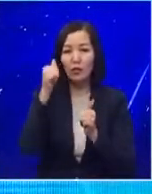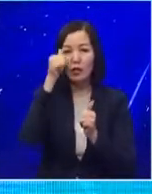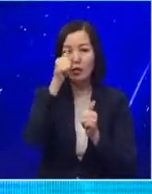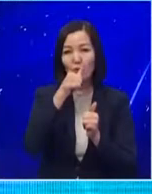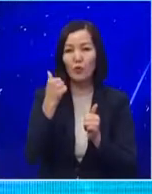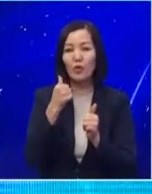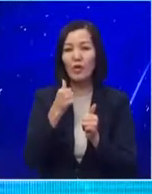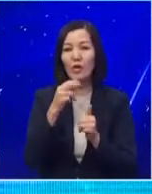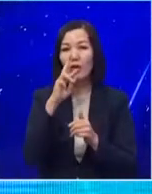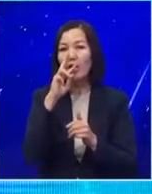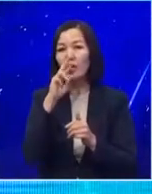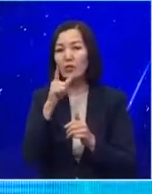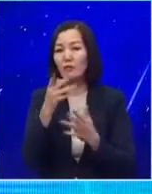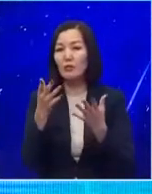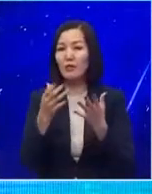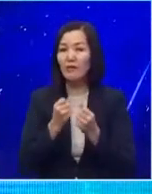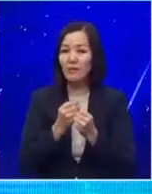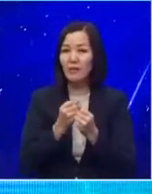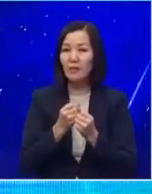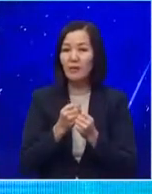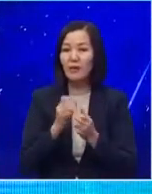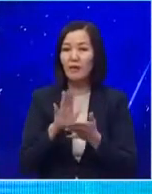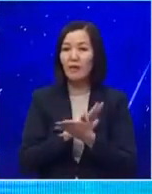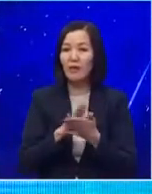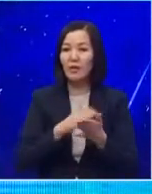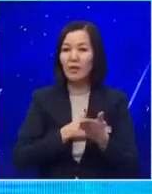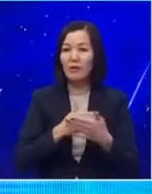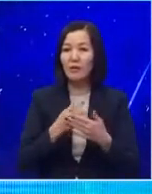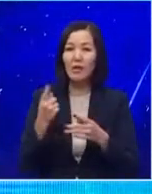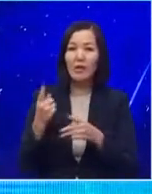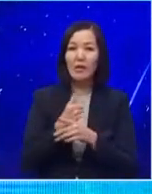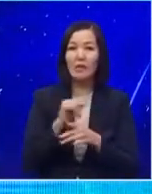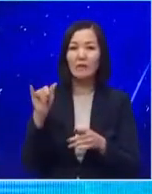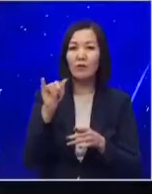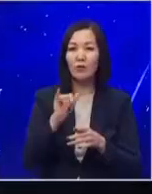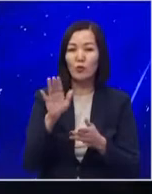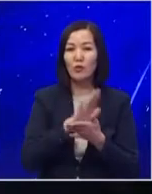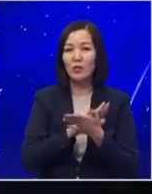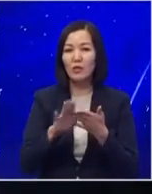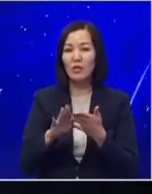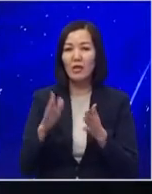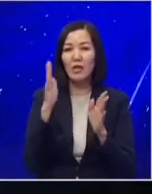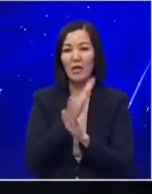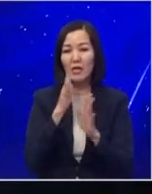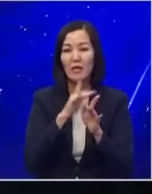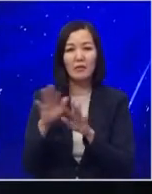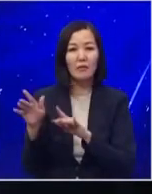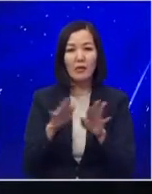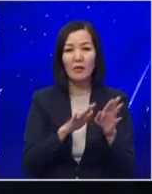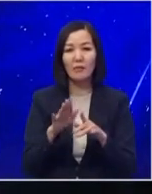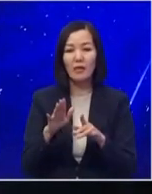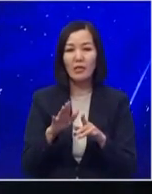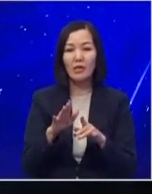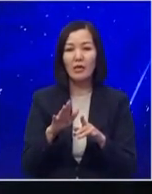ошибочно воспринимать был волонтерство лишь как разовые субботники и экологические мероприятия челленджи